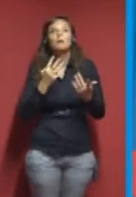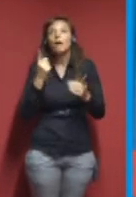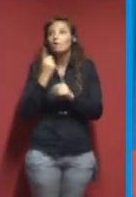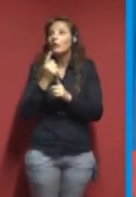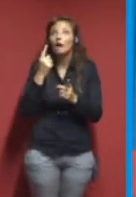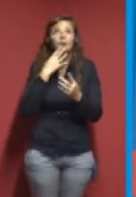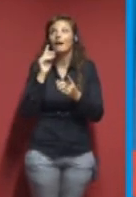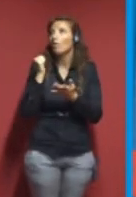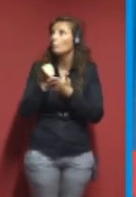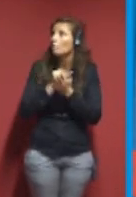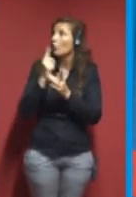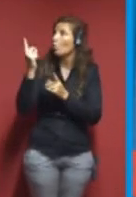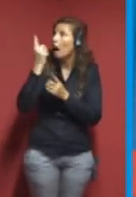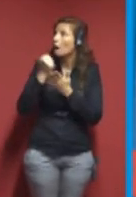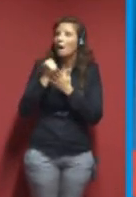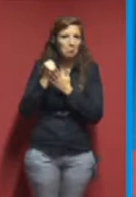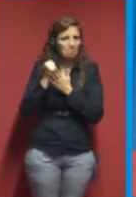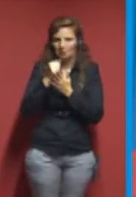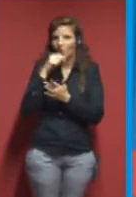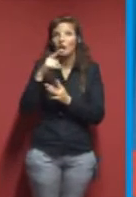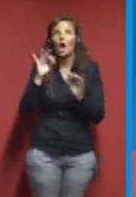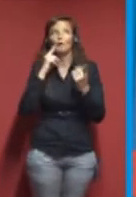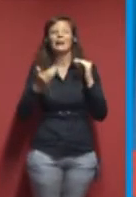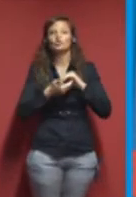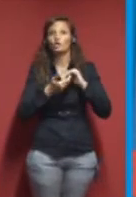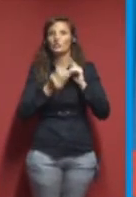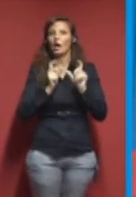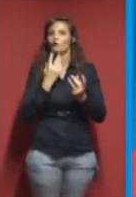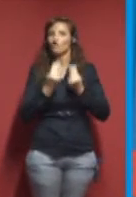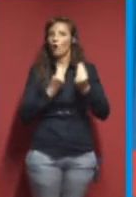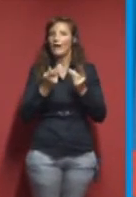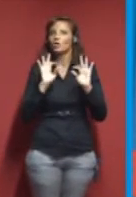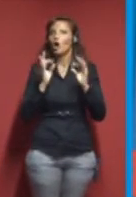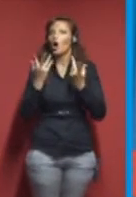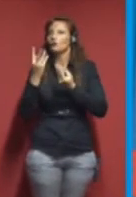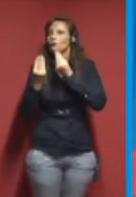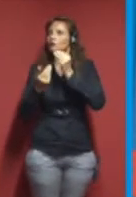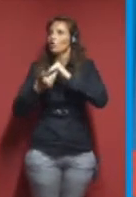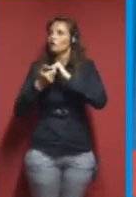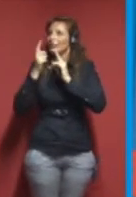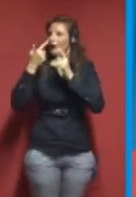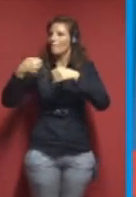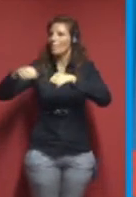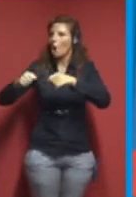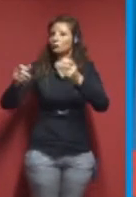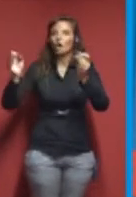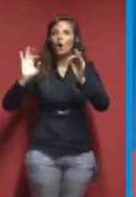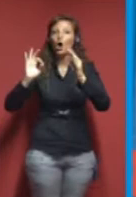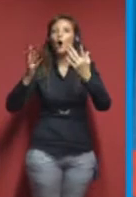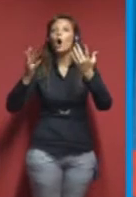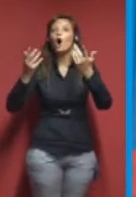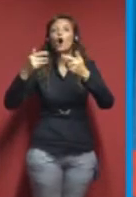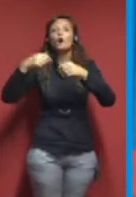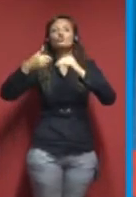bisogna chiedere una società di giocattoli o una società di moto una società di barche